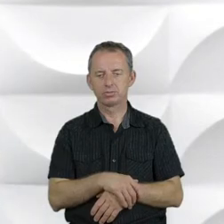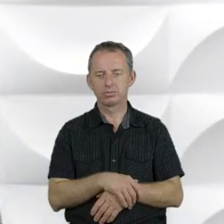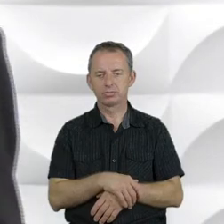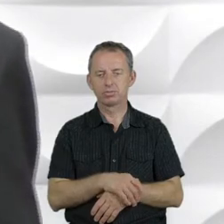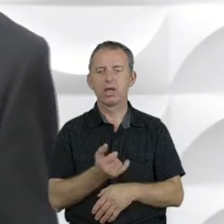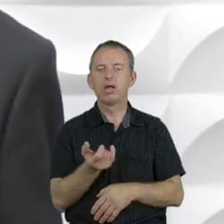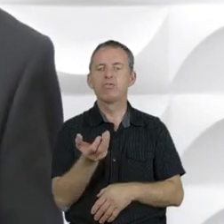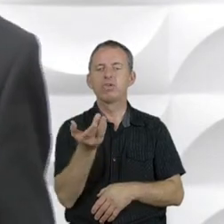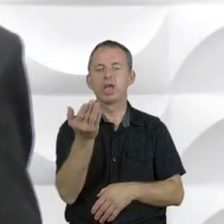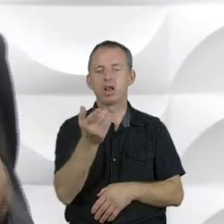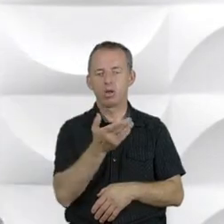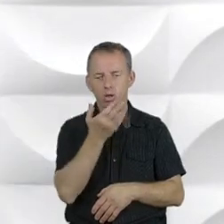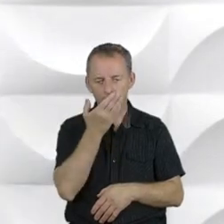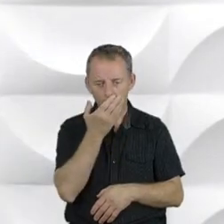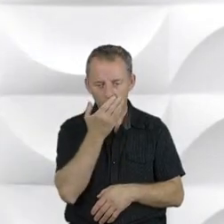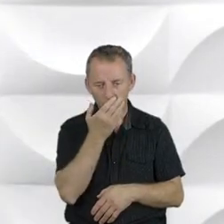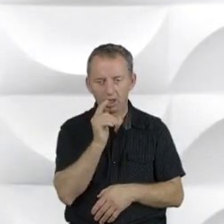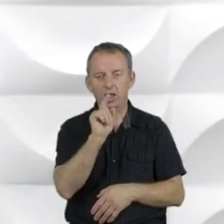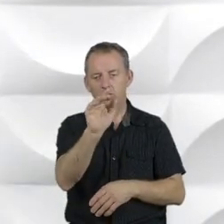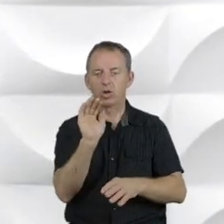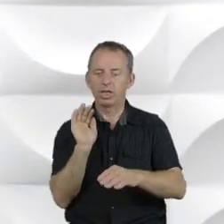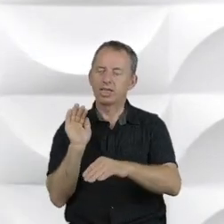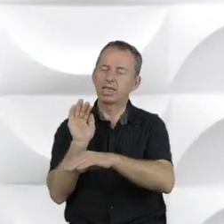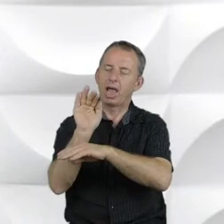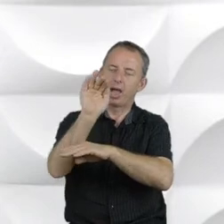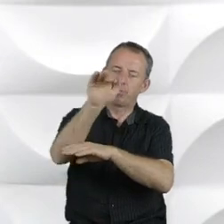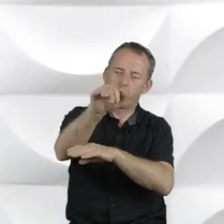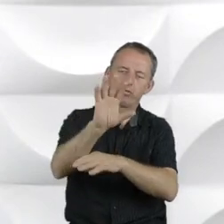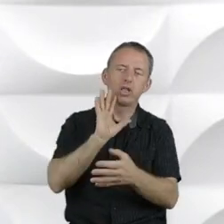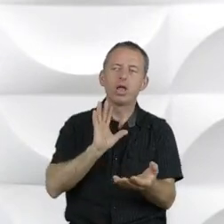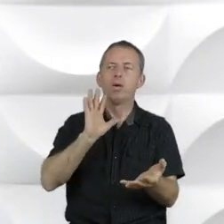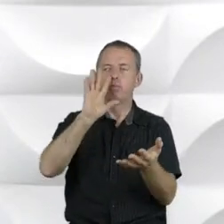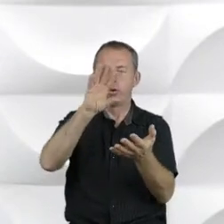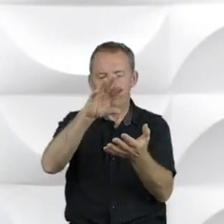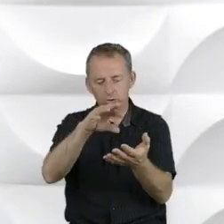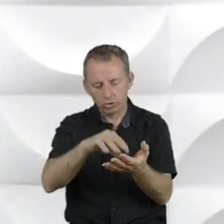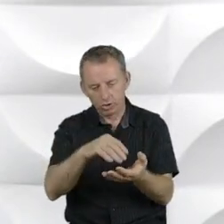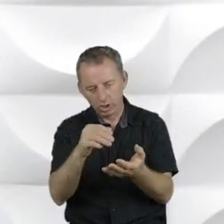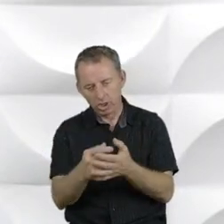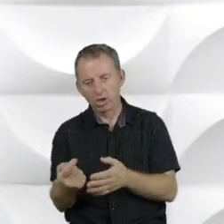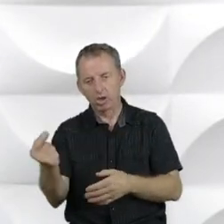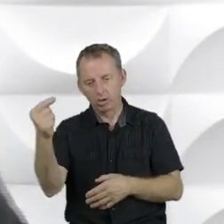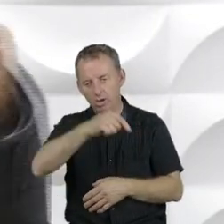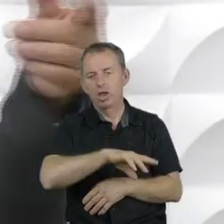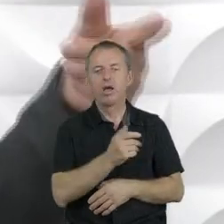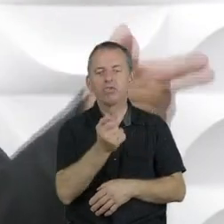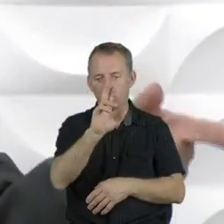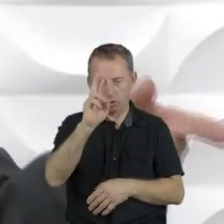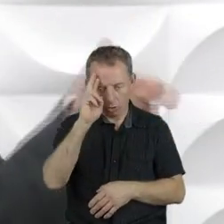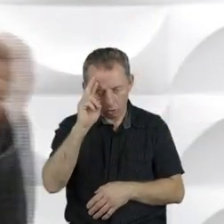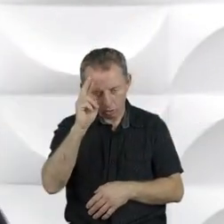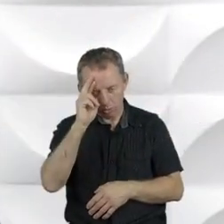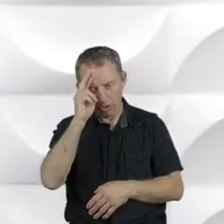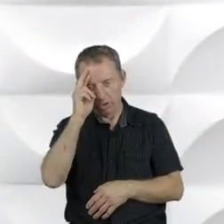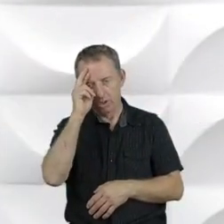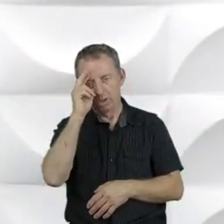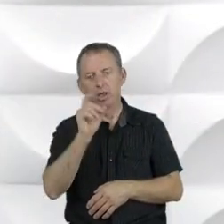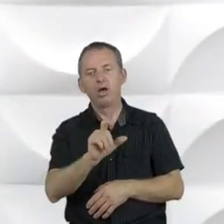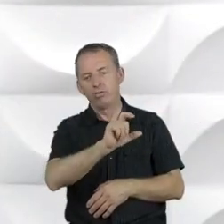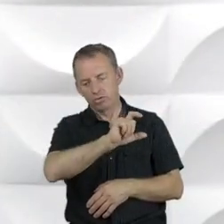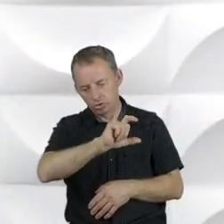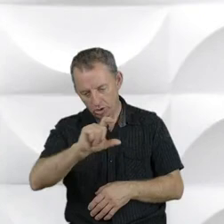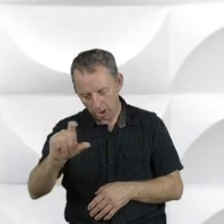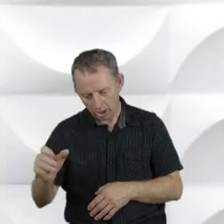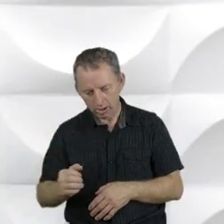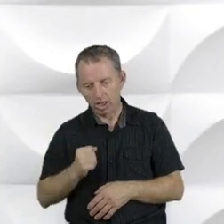Wielu mówi, to jest zapowiedź powtórnego przyjścia Chrystusa. Wielu tak rozumiało już w czasach